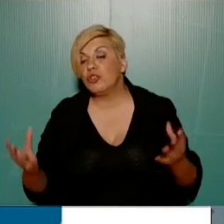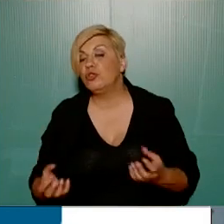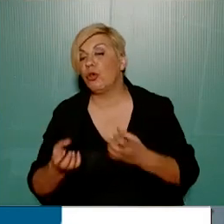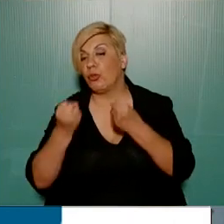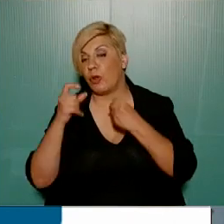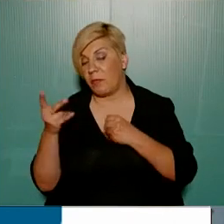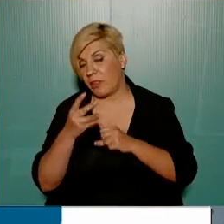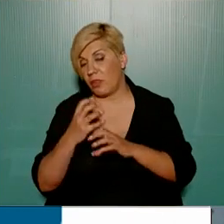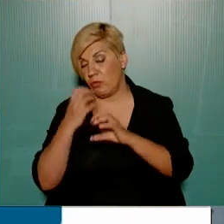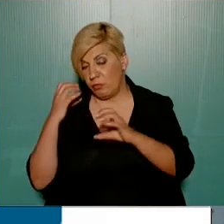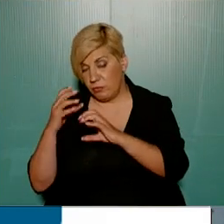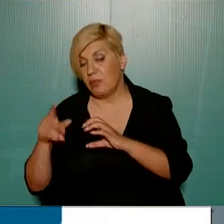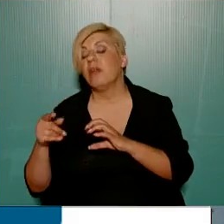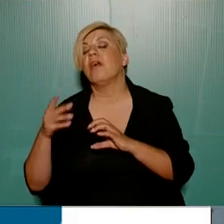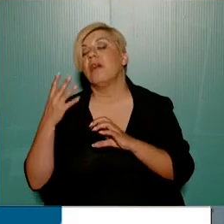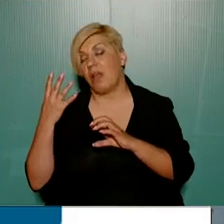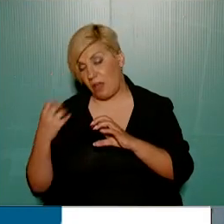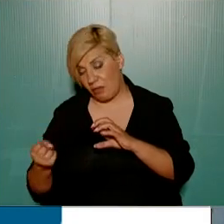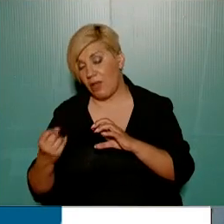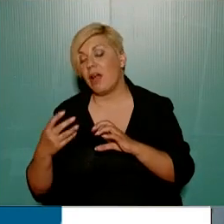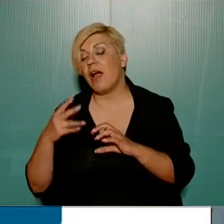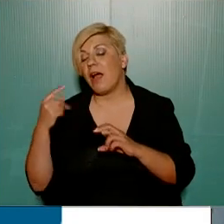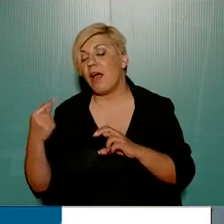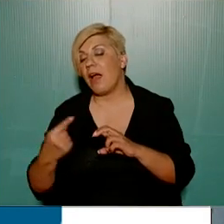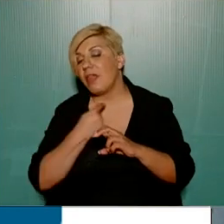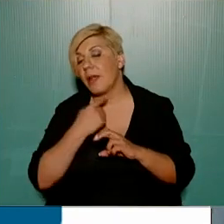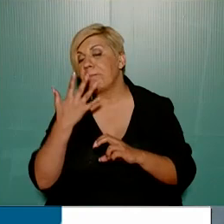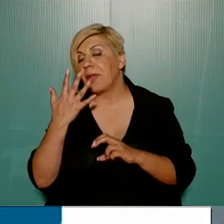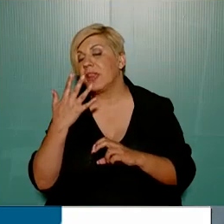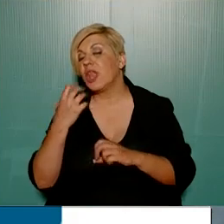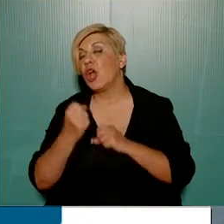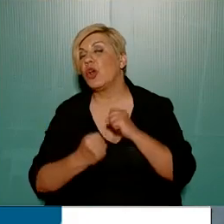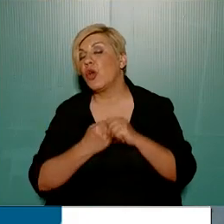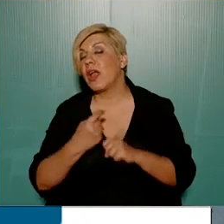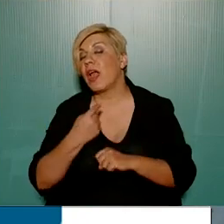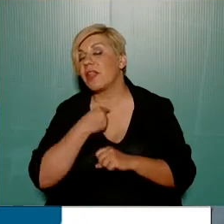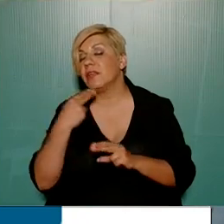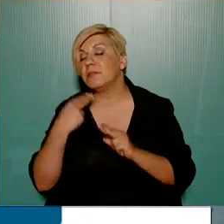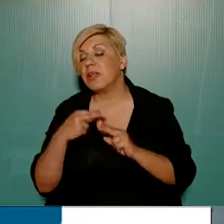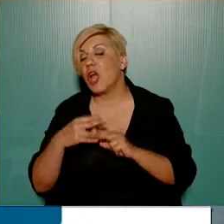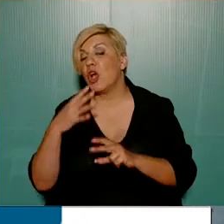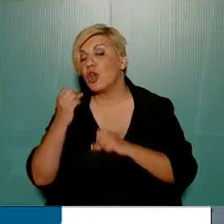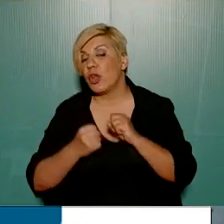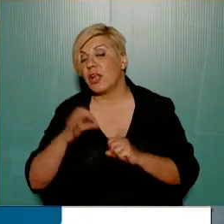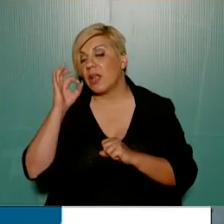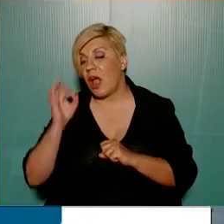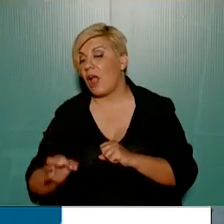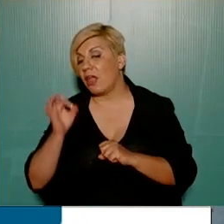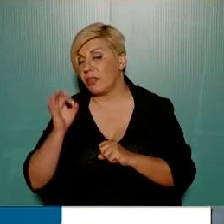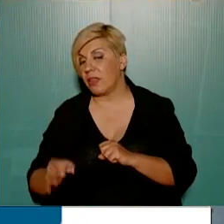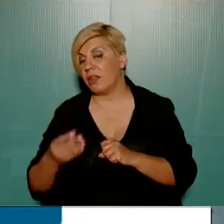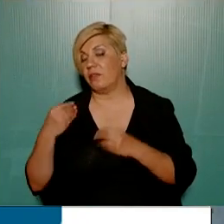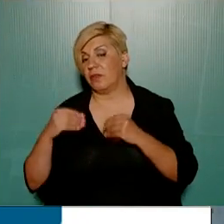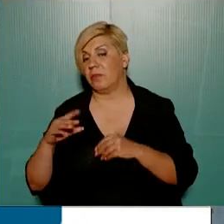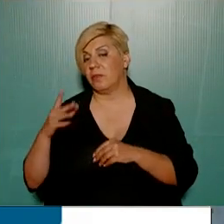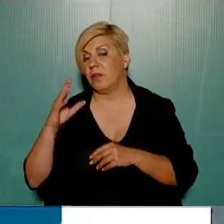ιστορία. Εννοείται, αλλά έχουν χαθεί 5 πολύτιμα χρόνια και κάθε φορά Το είπε ο κ. Στρεμόπουλος, μέχρι και φωτιά άναψαν